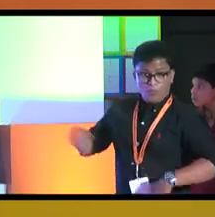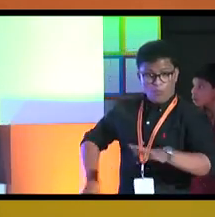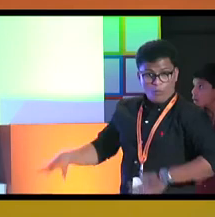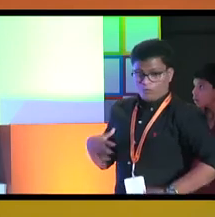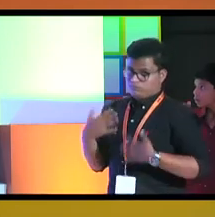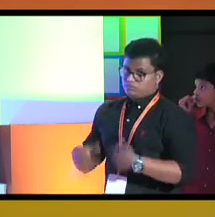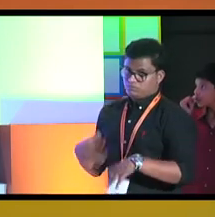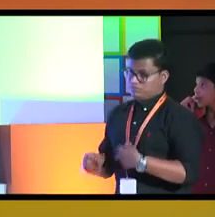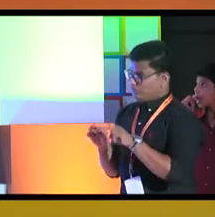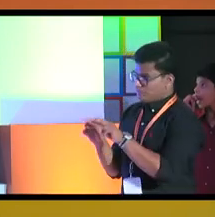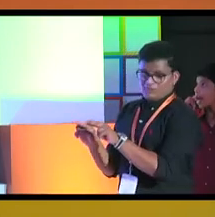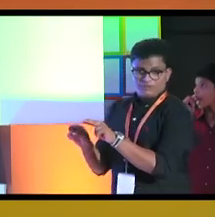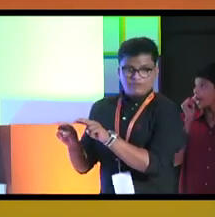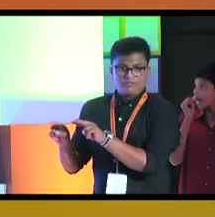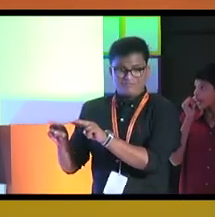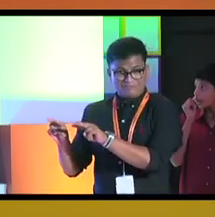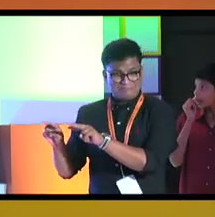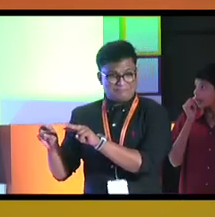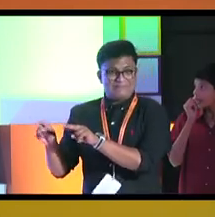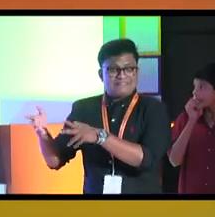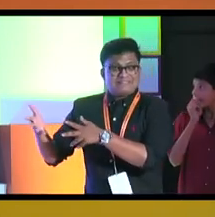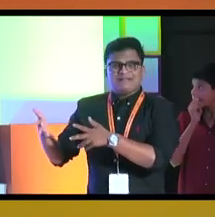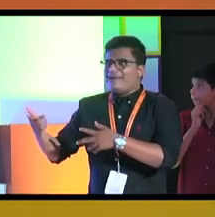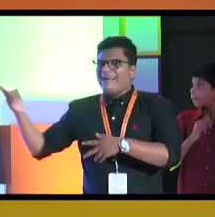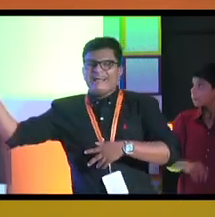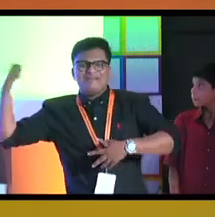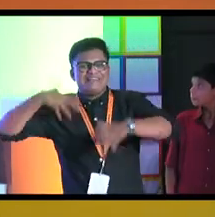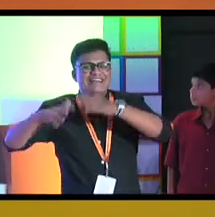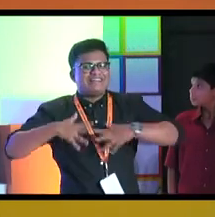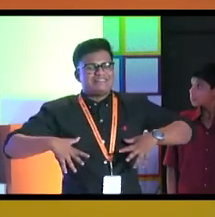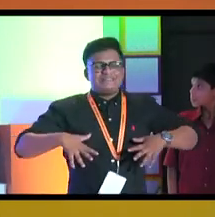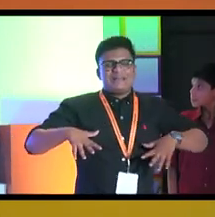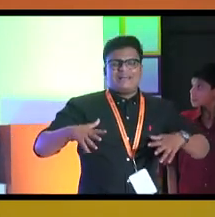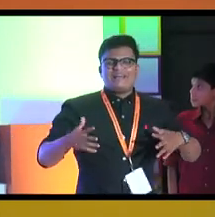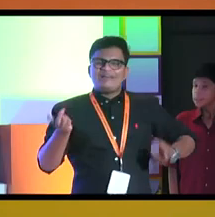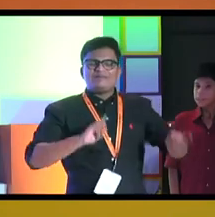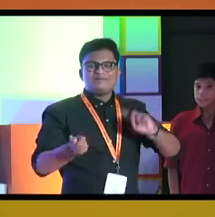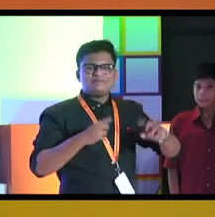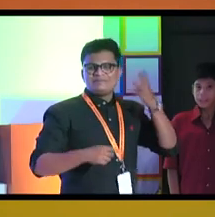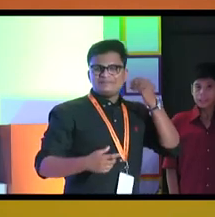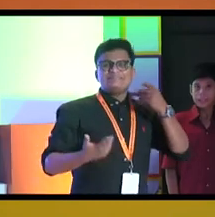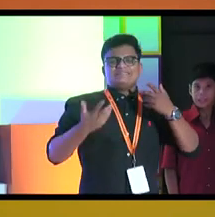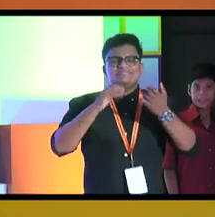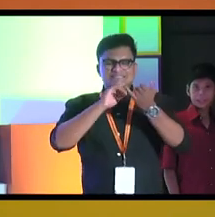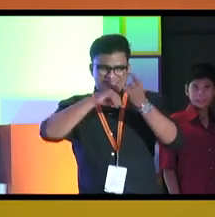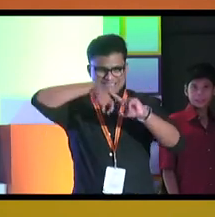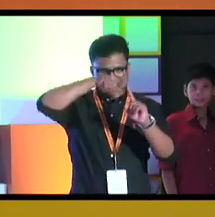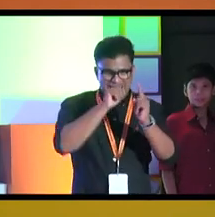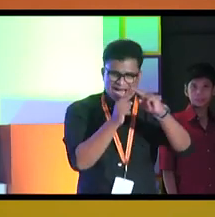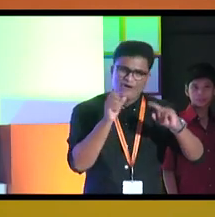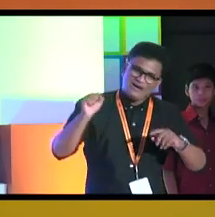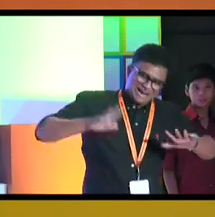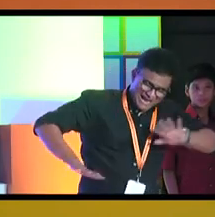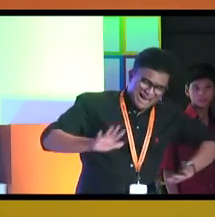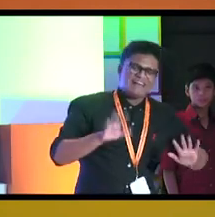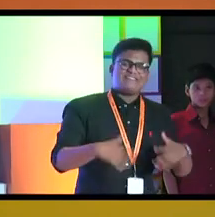वी आल्सो हैव अ स्मॉल स्किट, इंक्लूसिव स्किट वेयर ऑल नॉर्मल एंड डिसेबल्ड चिल्ड्रन पार्टिसिपेट इन दैट. सो